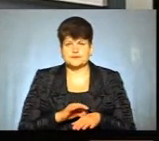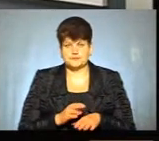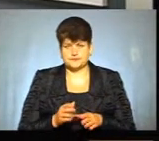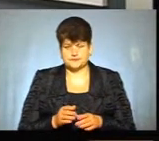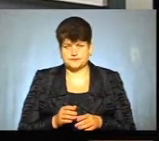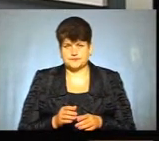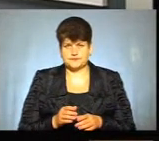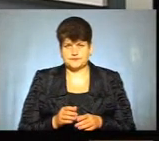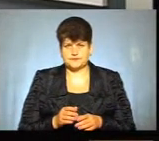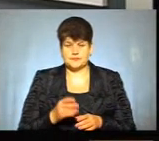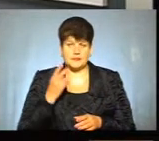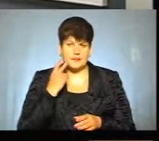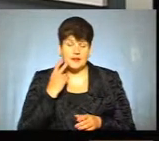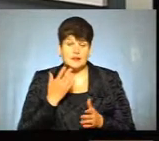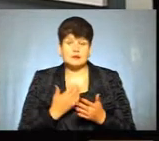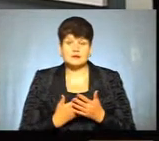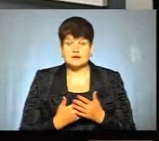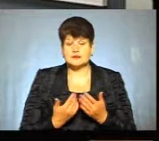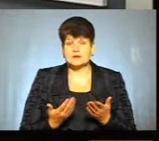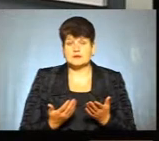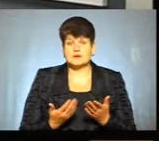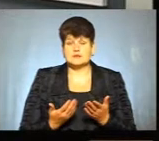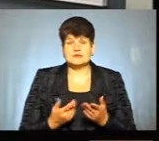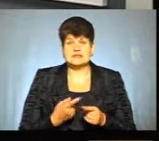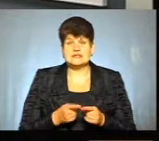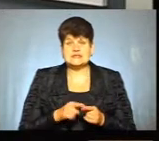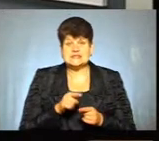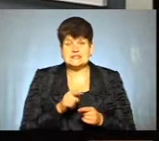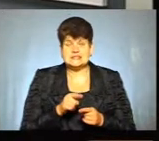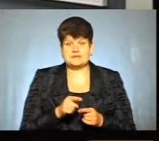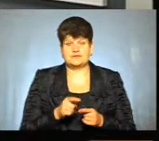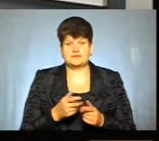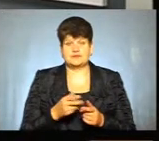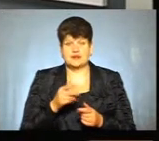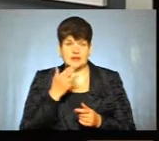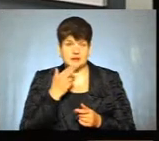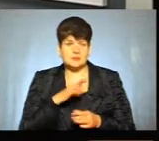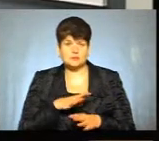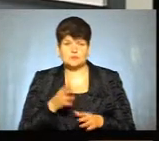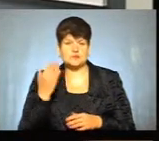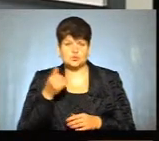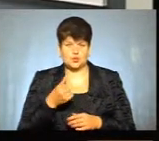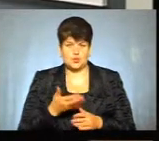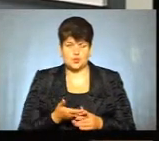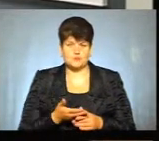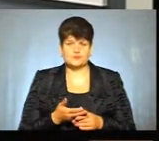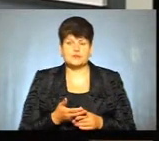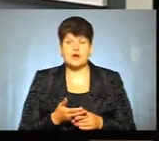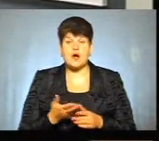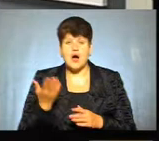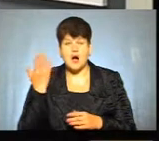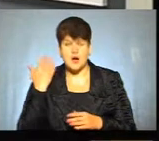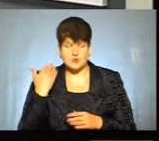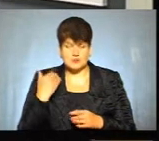захворювання. Так, в принципі, ми вже ці штами, вони просто ці штами не були минулого року, але колись ми вже ці